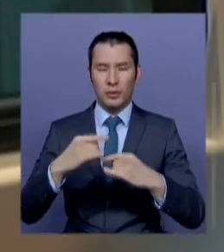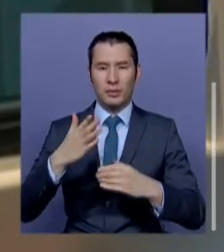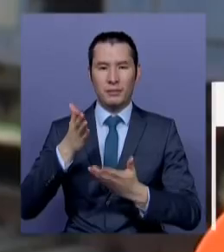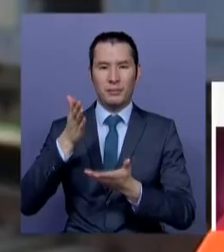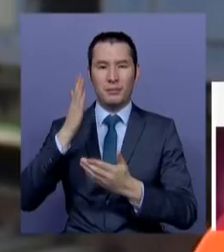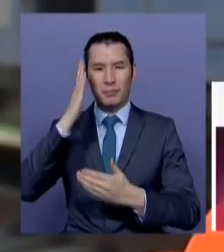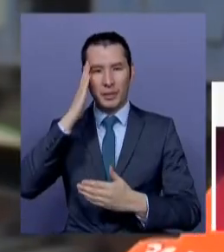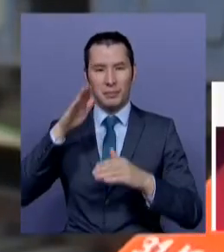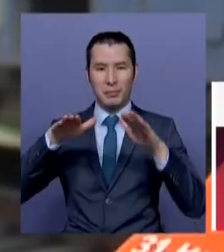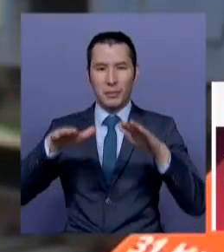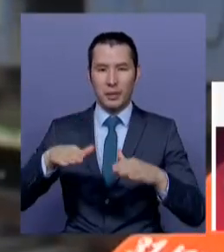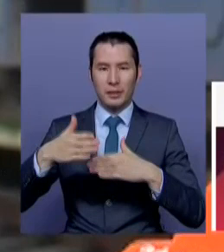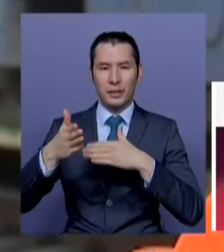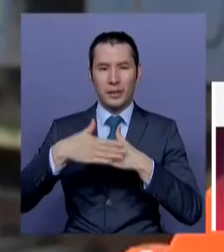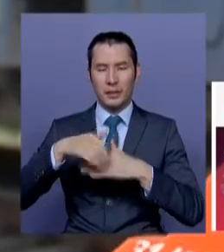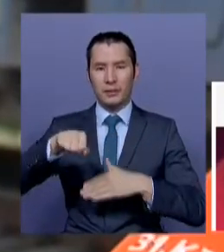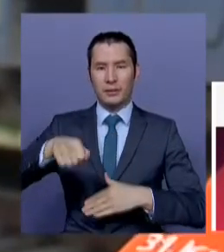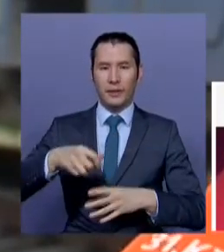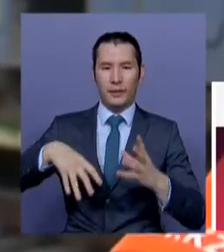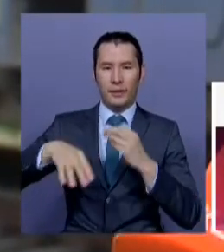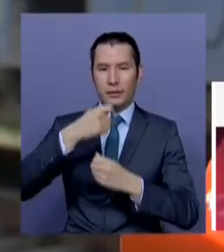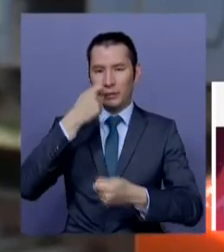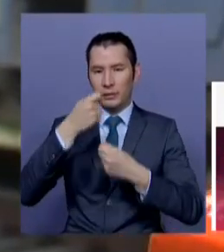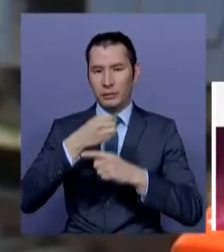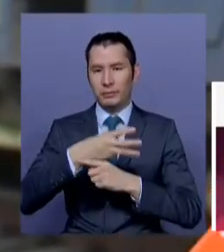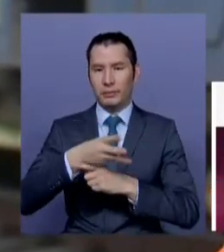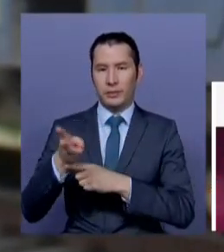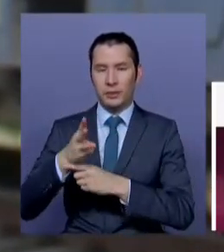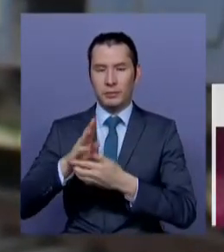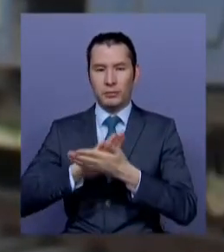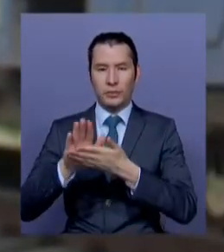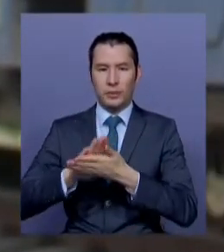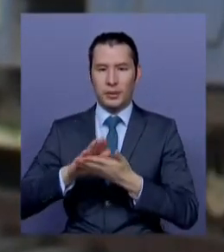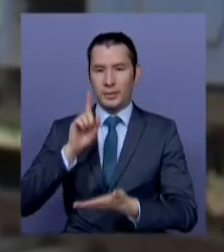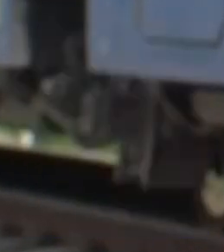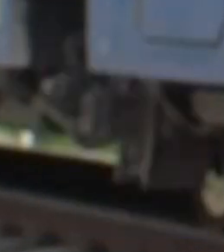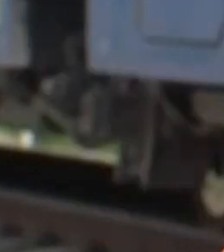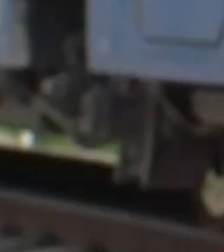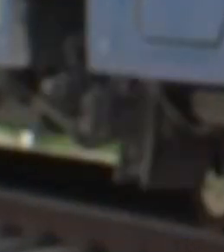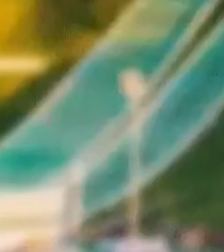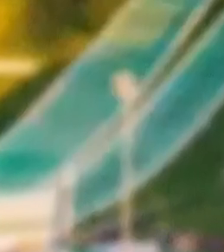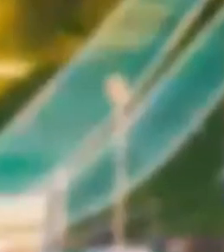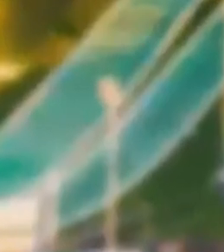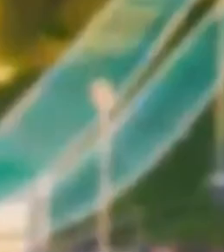орын, есік қабырғаларын барлығын арнайы құрылғылармен сүртіп тазалайтын болады.